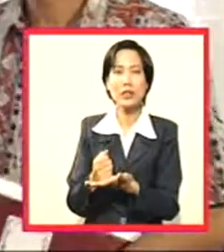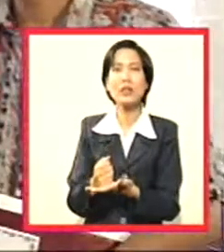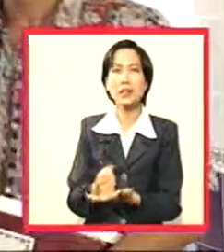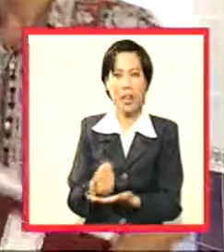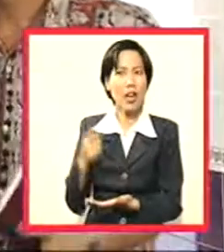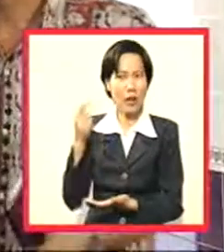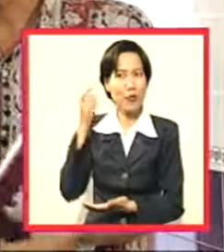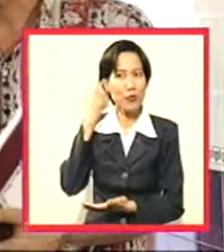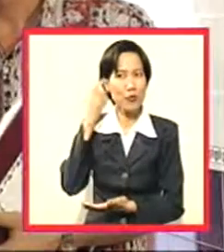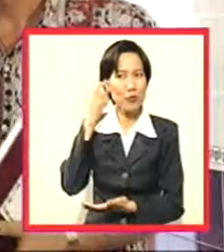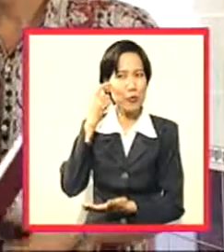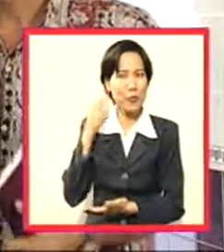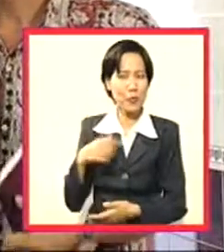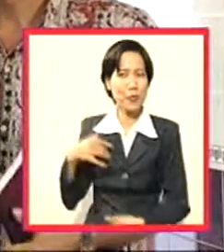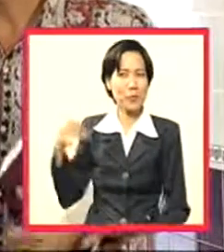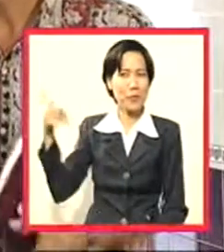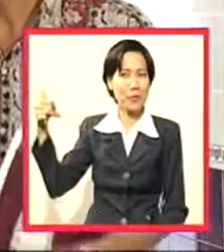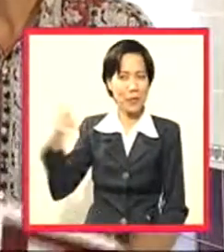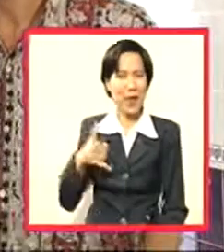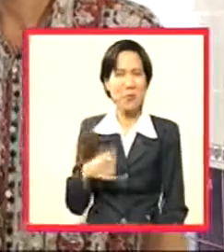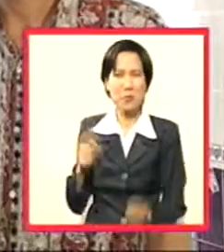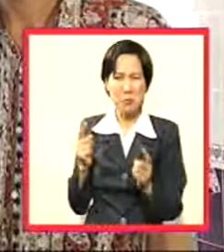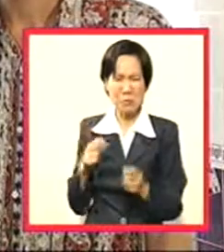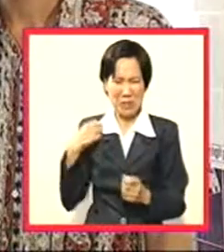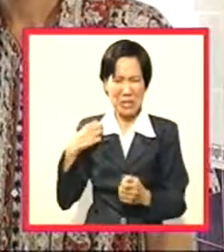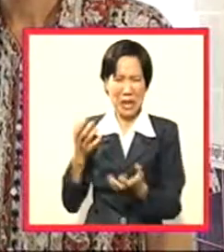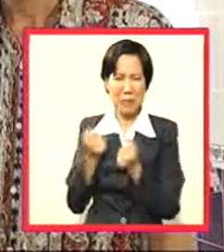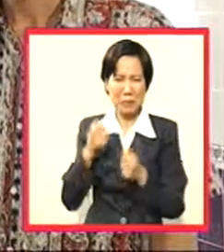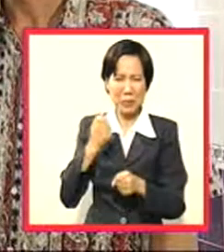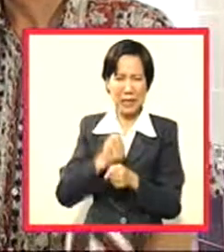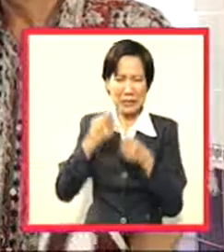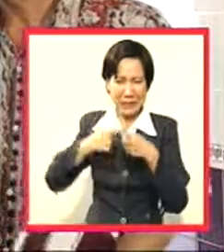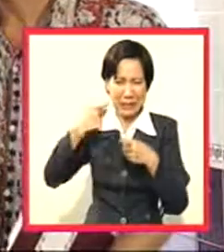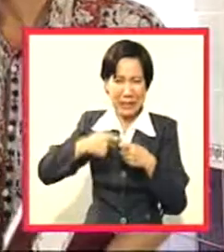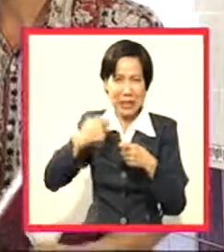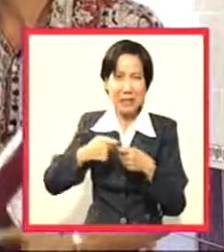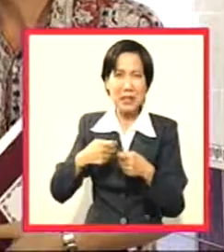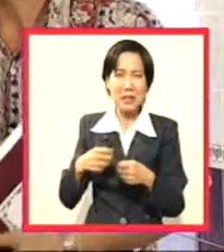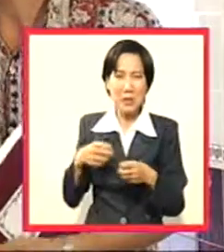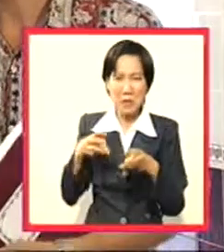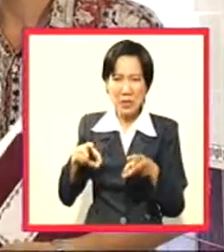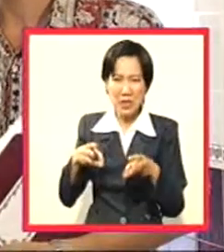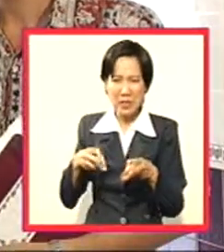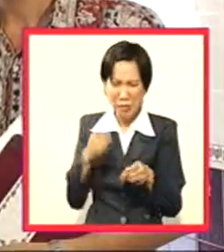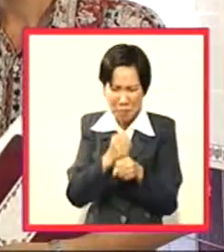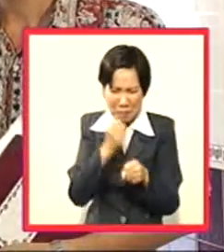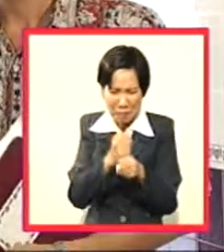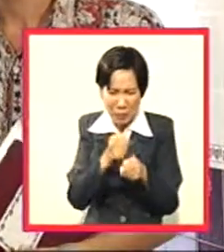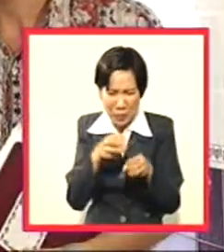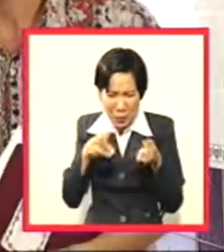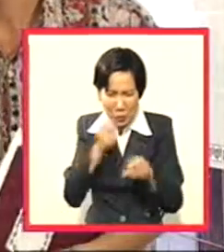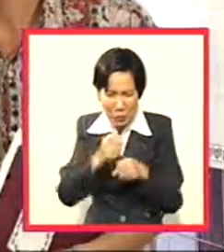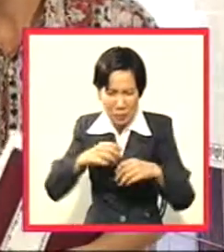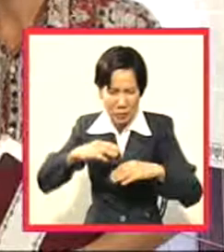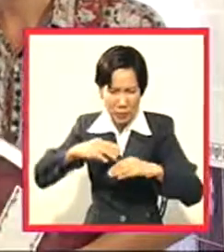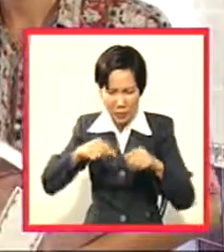กแล้วคือว่างี้ผมไปเจองานหินเท่านั้นสิต้องใช้เทคนิคการปรุงเบื้องทั้งหลายแบบเนี่ยก็เลยคิดถึ